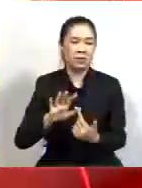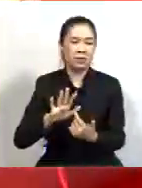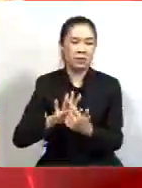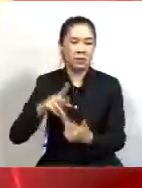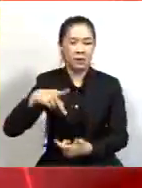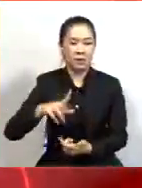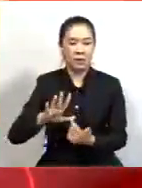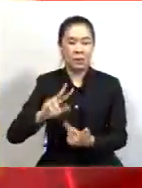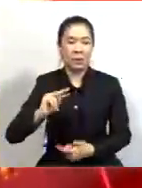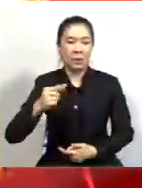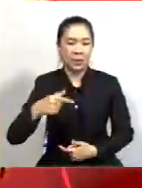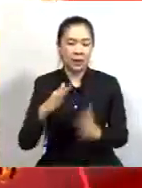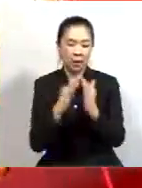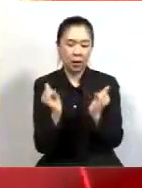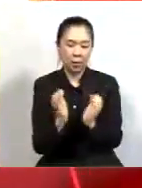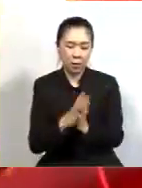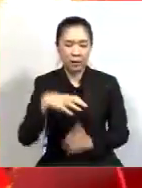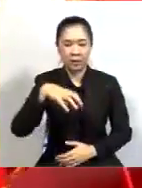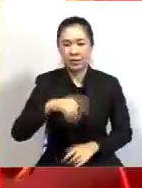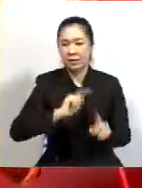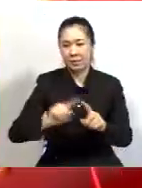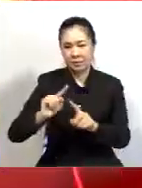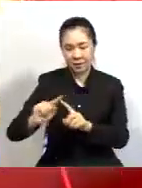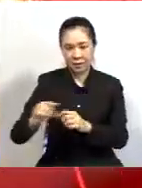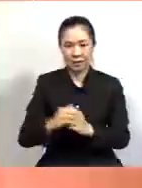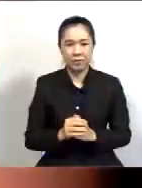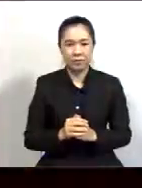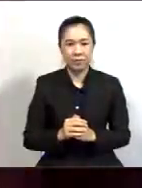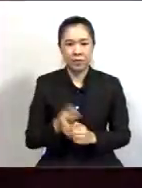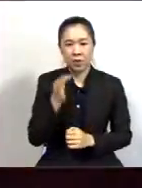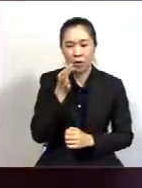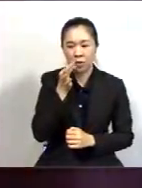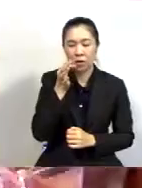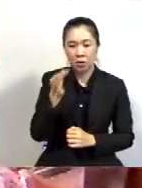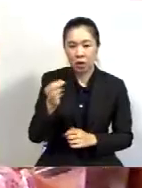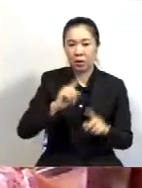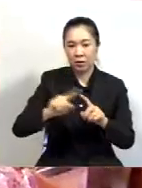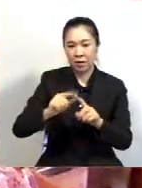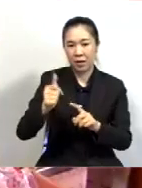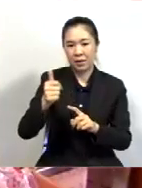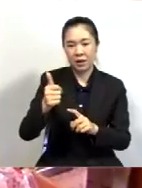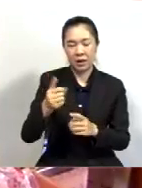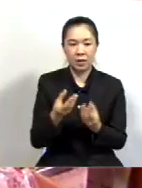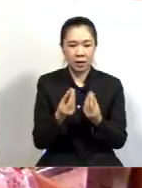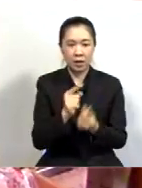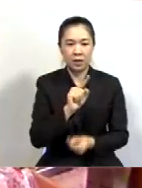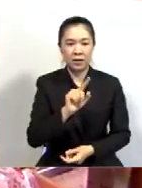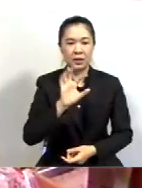ใหญ่วัดและศาลเจ้าสำคัญประชาชนสามารถแจ้งเหตุสาธารณภัยได้นะครับที่สายด่วน